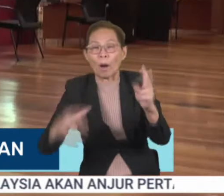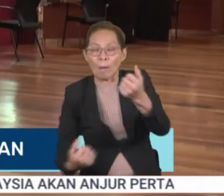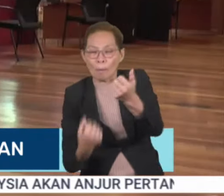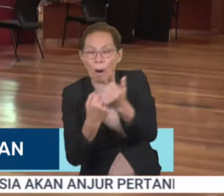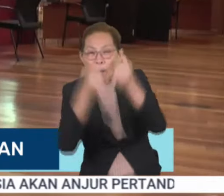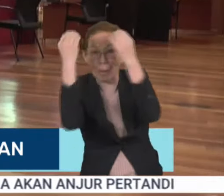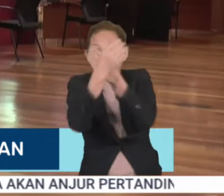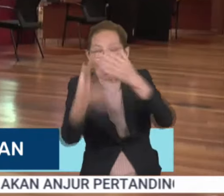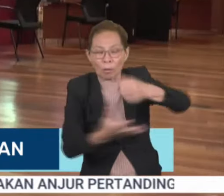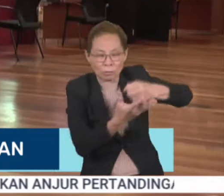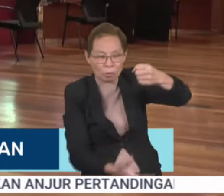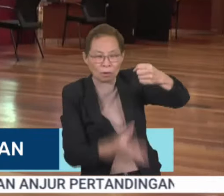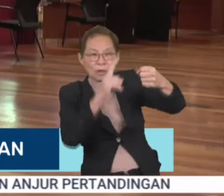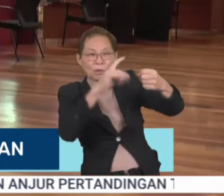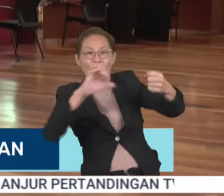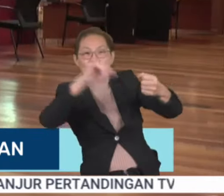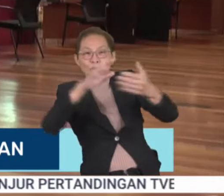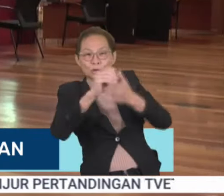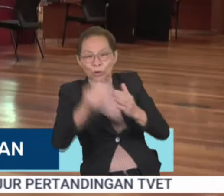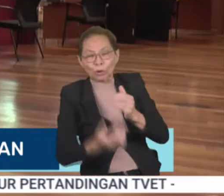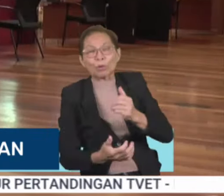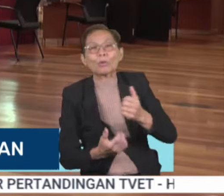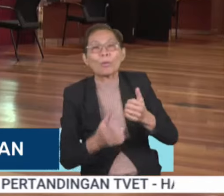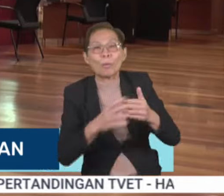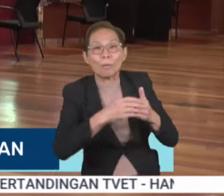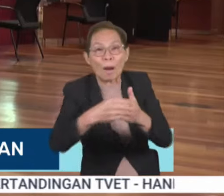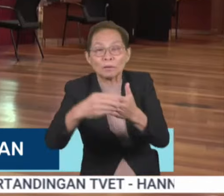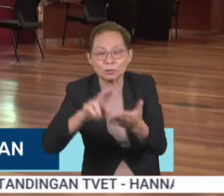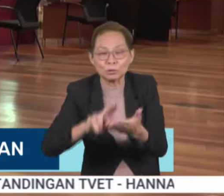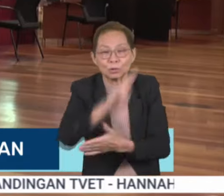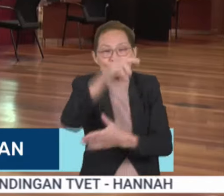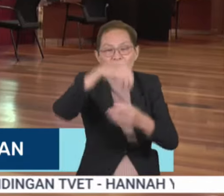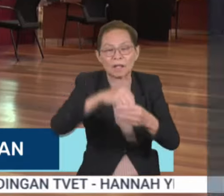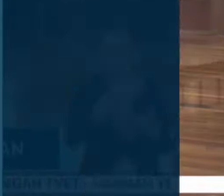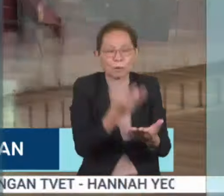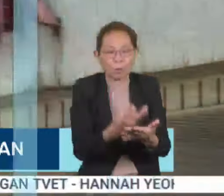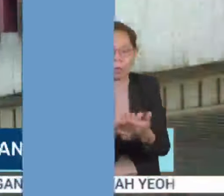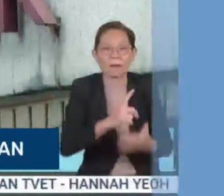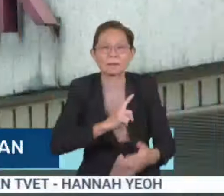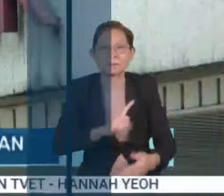menyokong pengumuman dana RM100 juta untuk memacu inovasi dalam kewangan Islam.